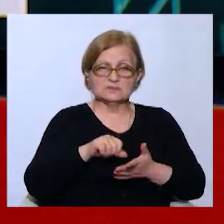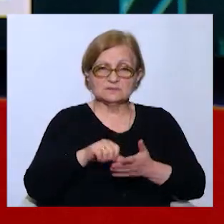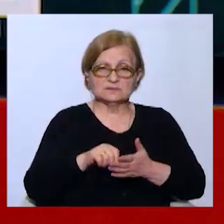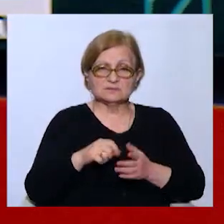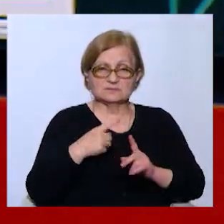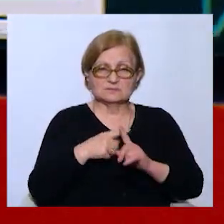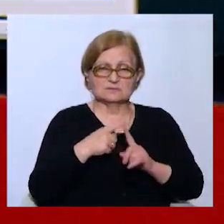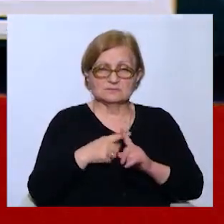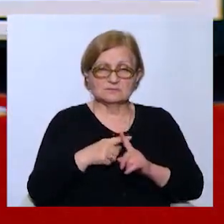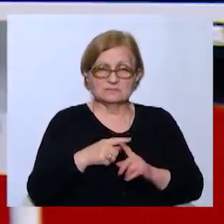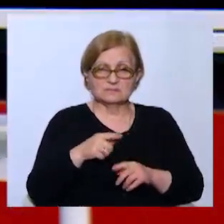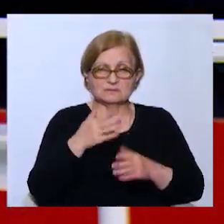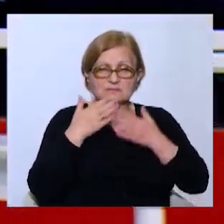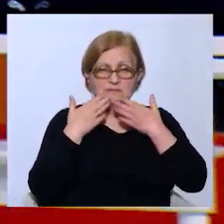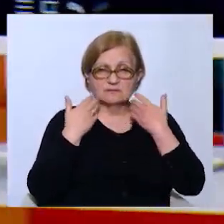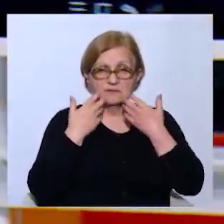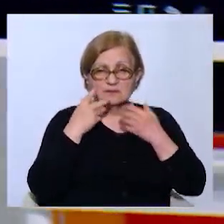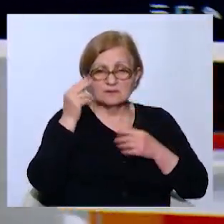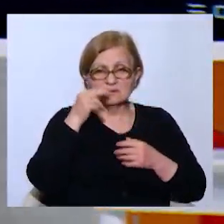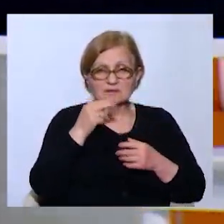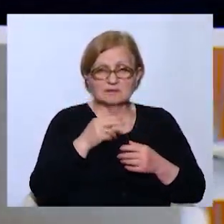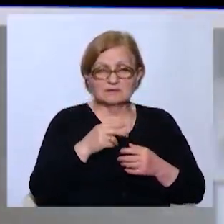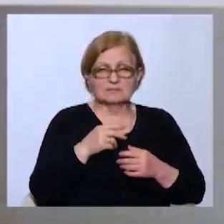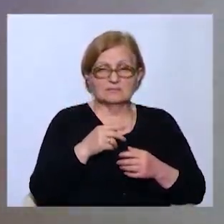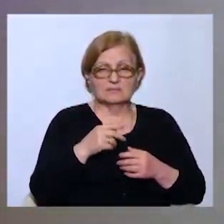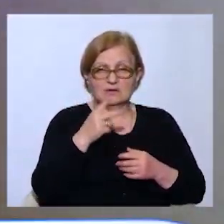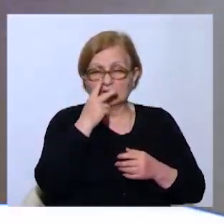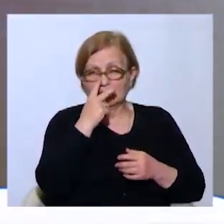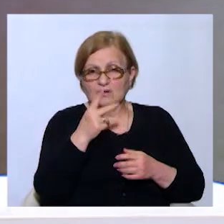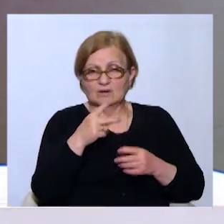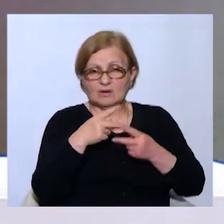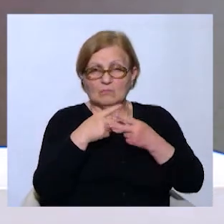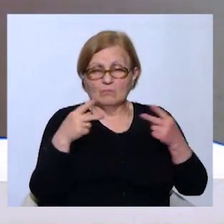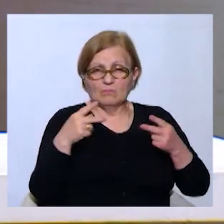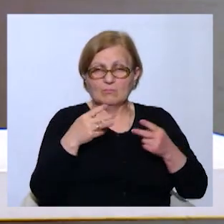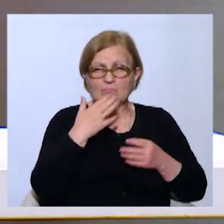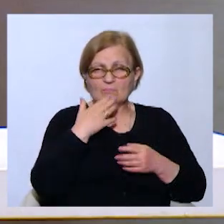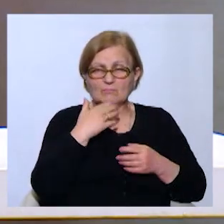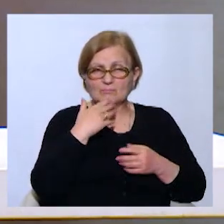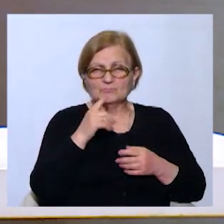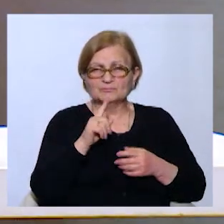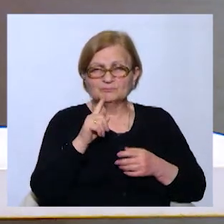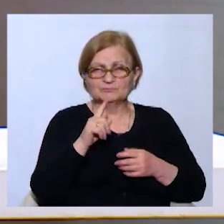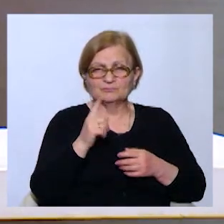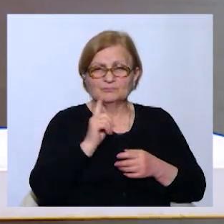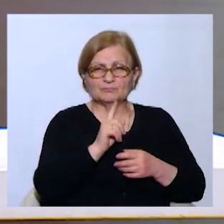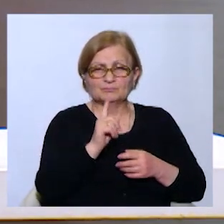ისევ მარტივად რო აღიქვათ მსგავსი წევრების შეკრება, მინდა პარალელი გავავლო ისეთ მარტივ რამესთან, რომელსაც